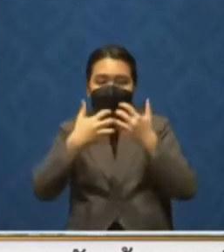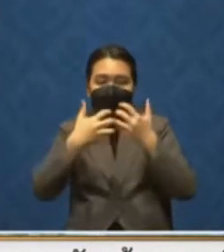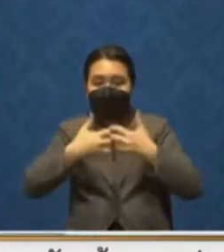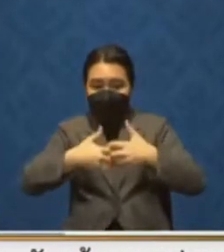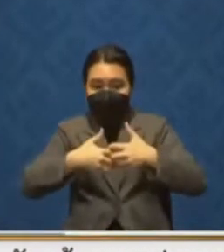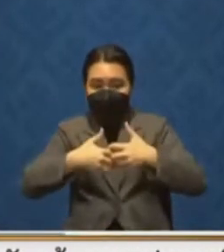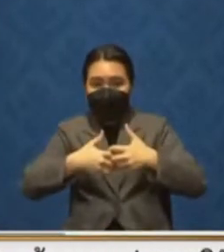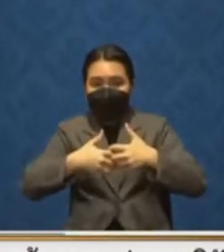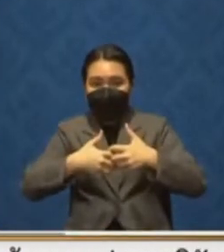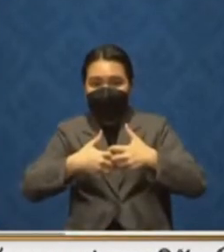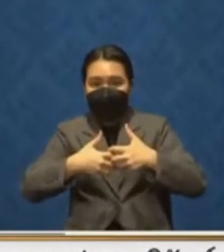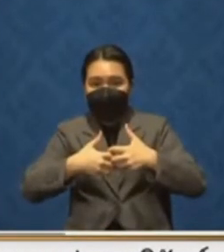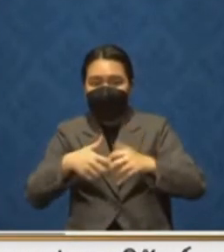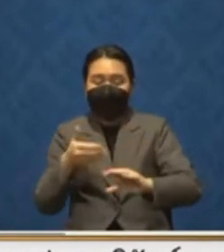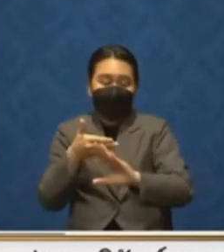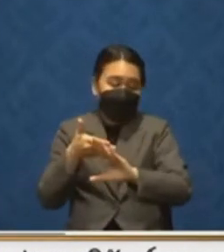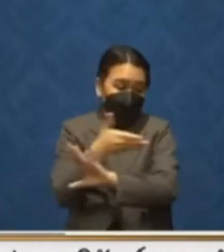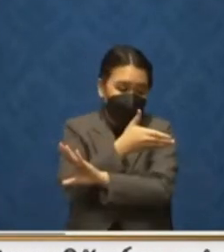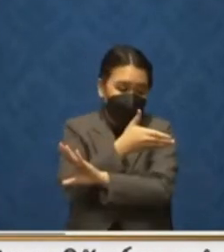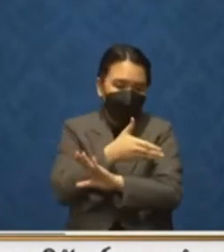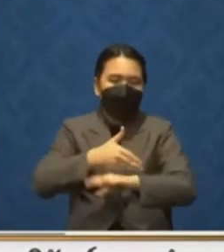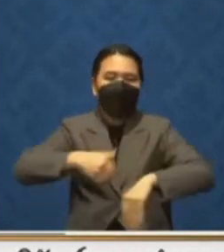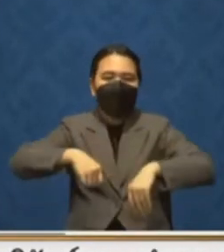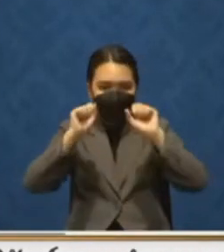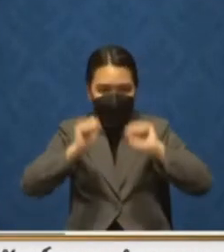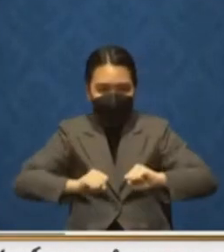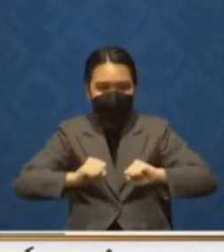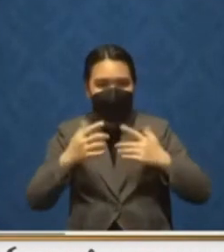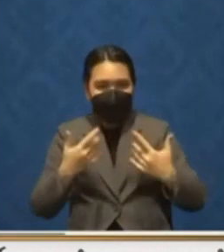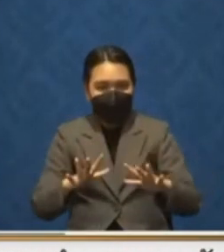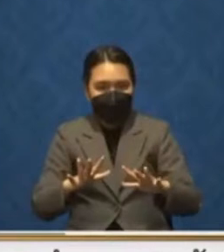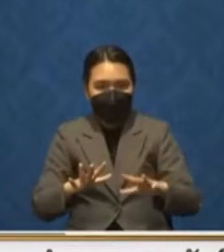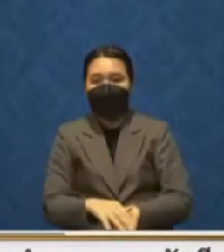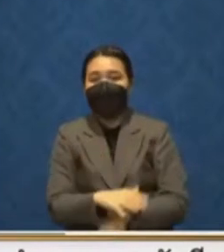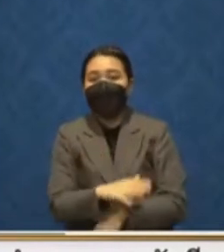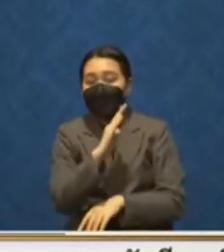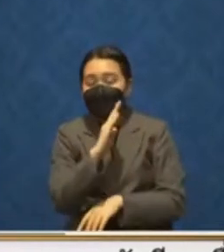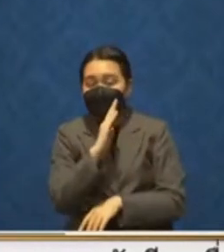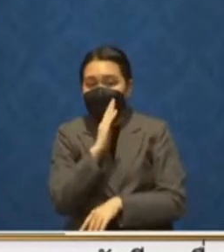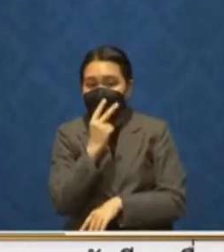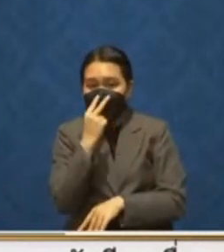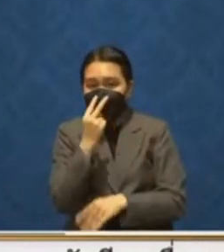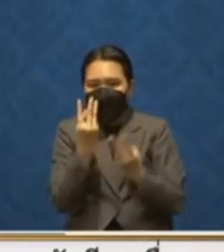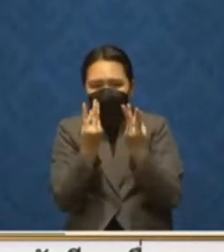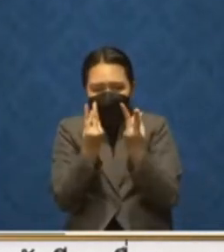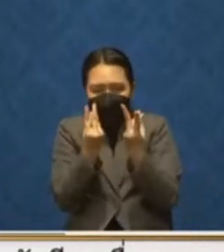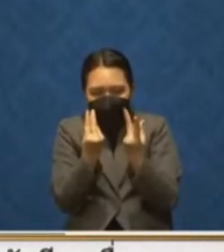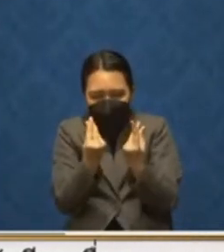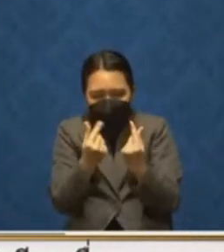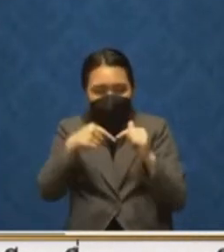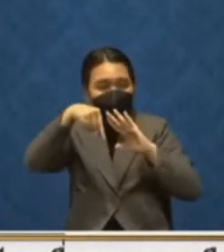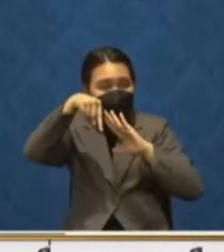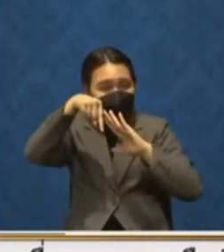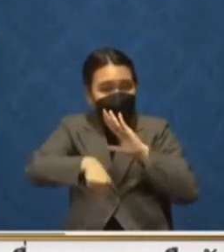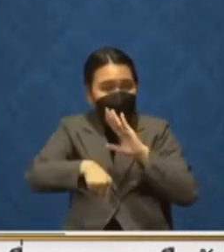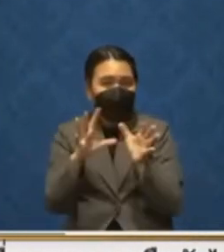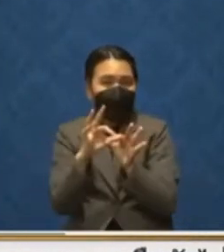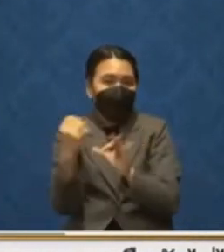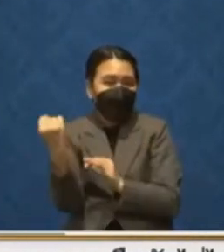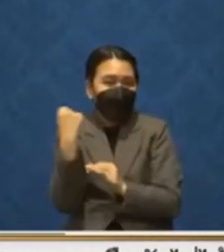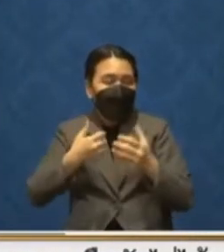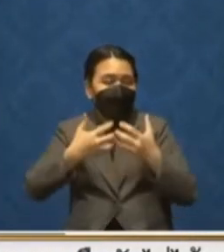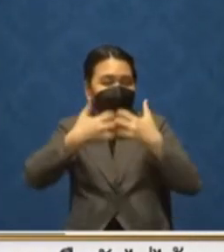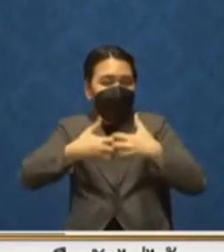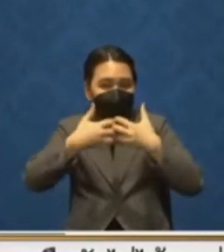อนุมัติก่อนหน้านี้เพราะลงไปดูใน LINEละเอียดของกำลังการผลิตที่ทั้งเป็นห่วง